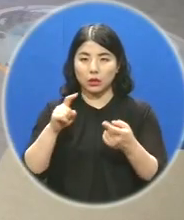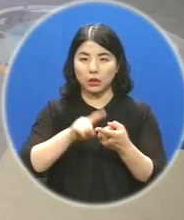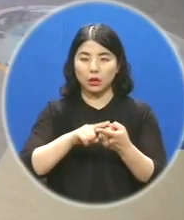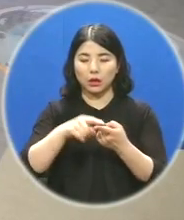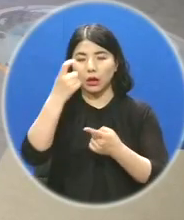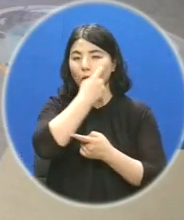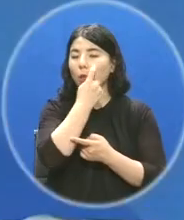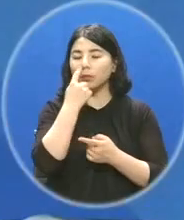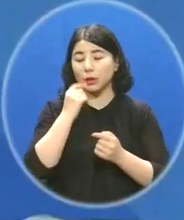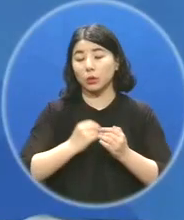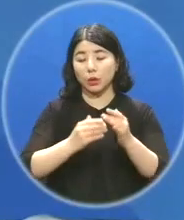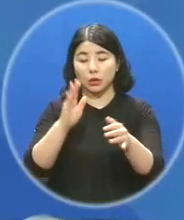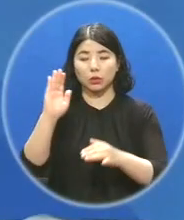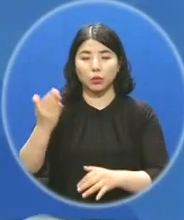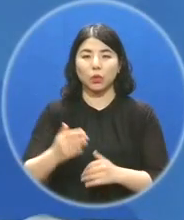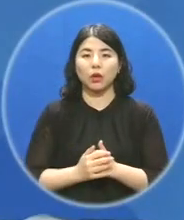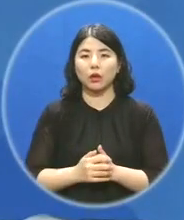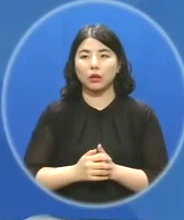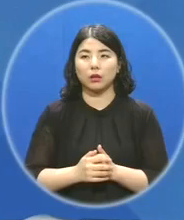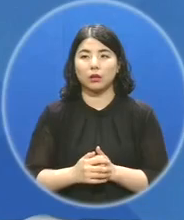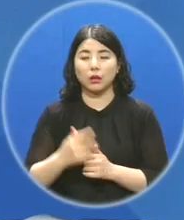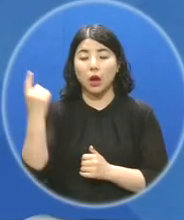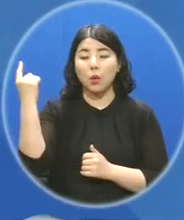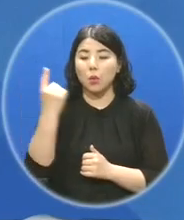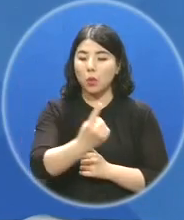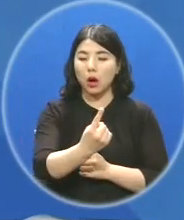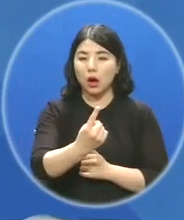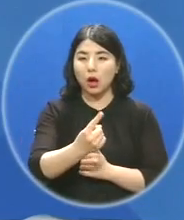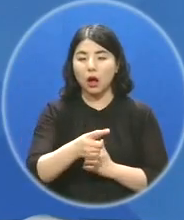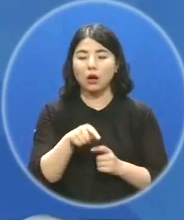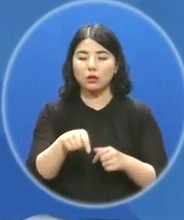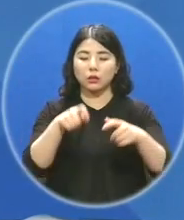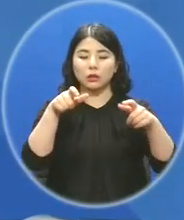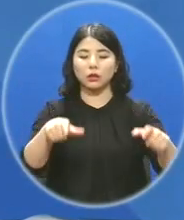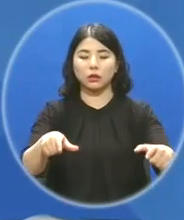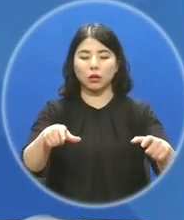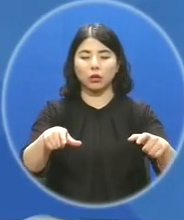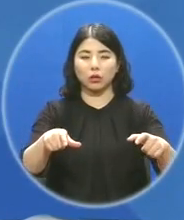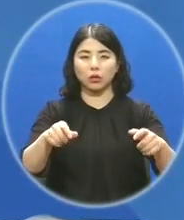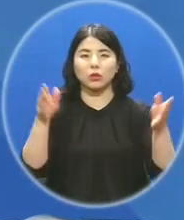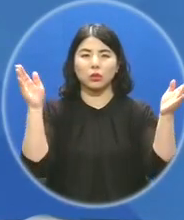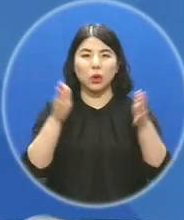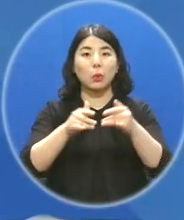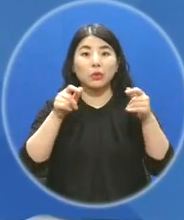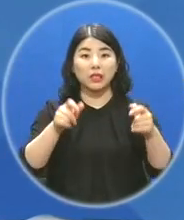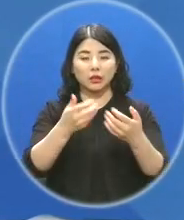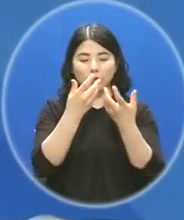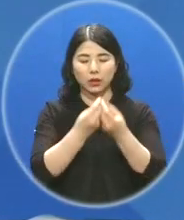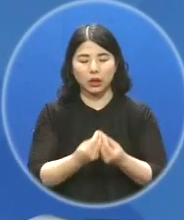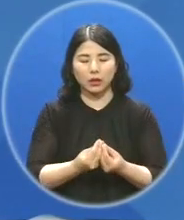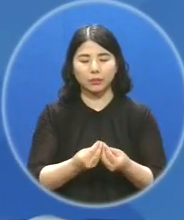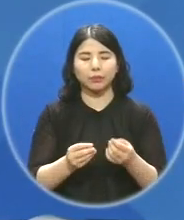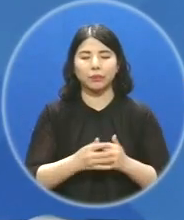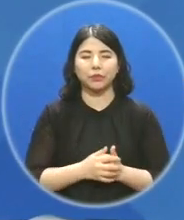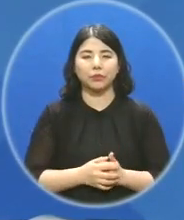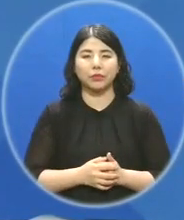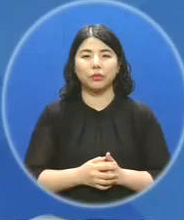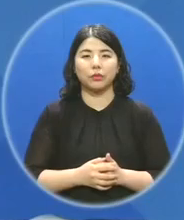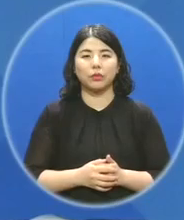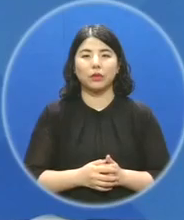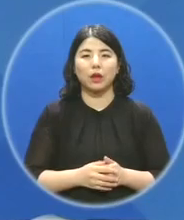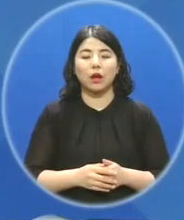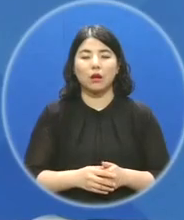과정이 되는 거죠. 왜냐하면 그게 그분이 나온다라는 것이 그 지역 특히 이제 좁은 지역 같은 데서는